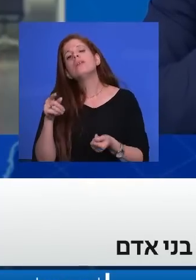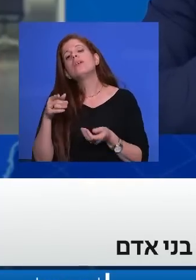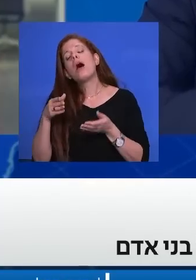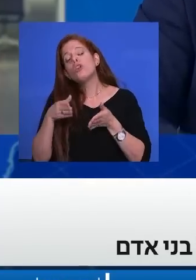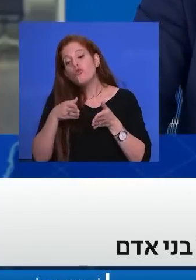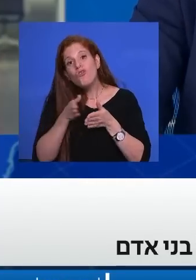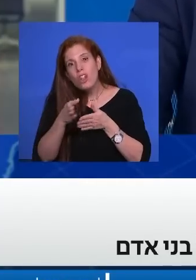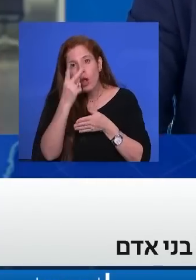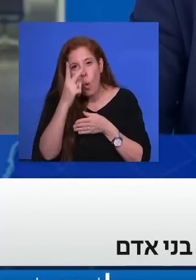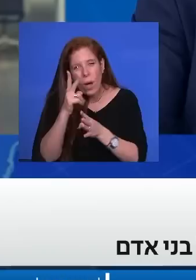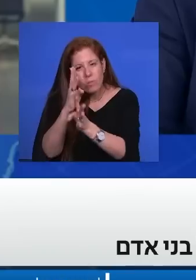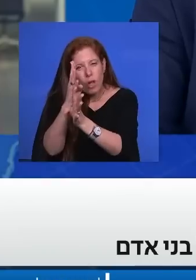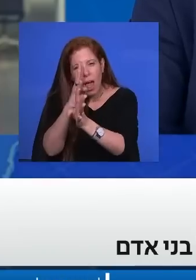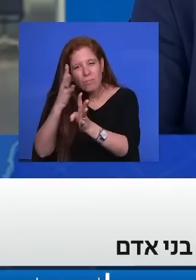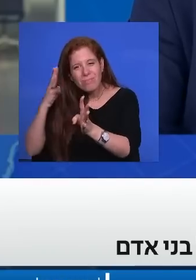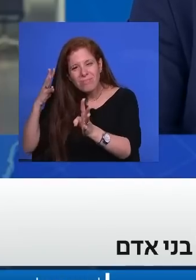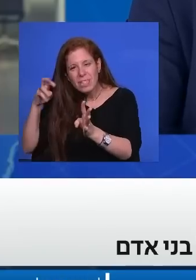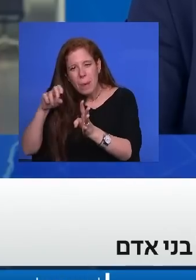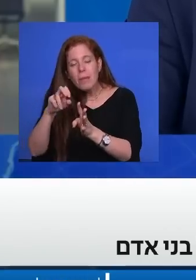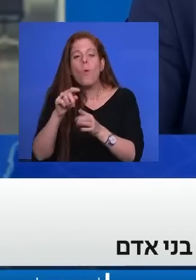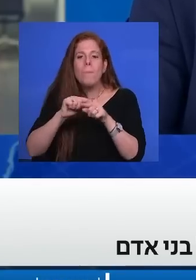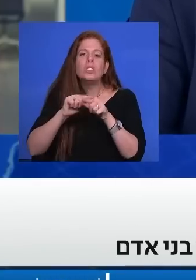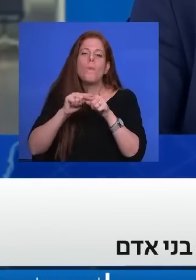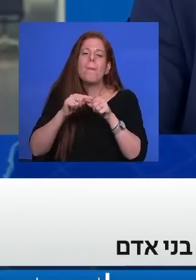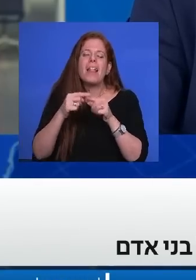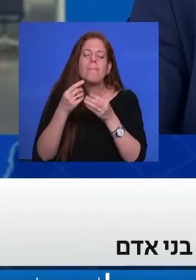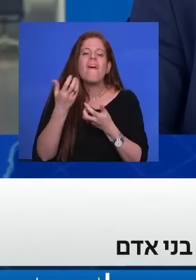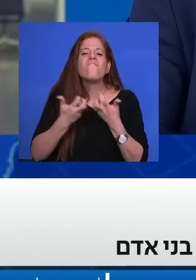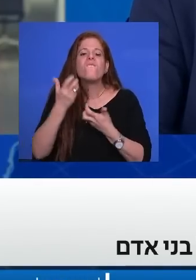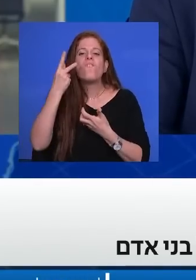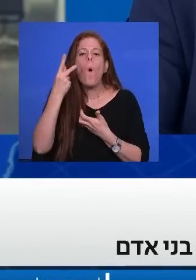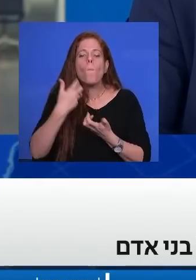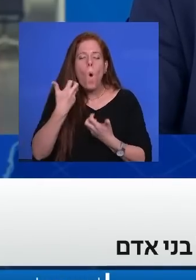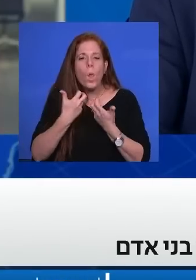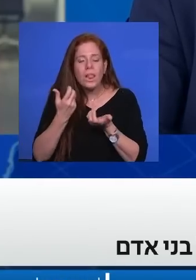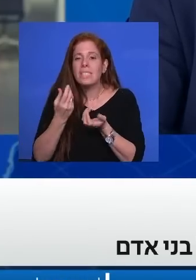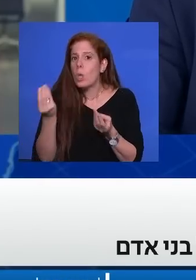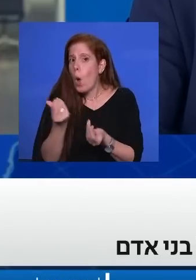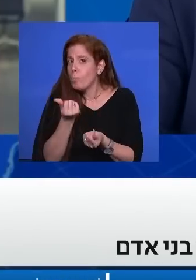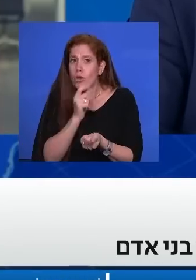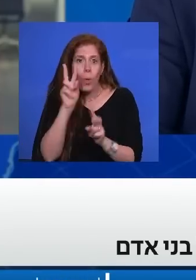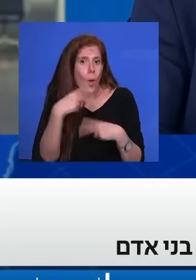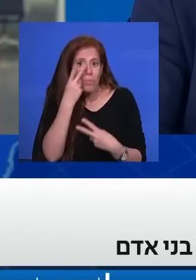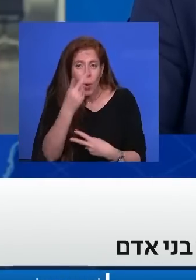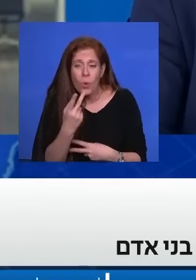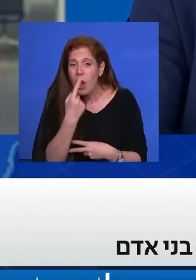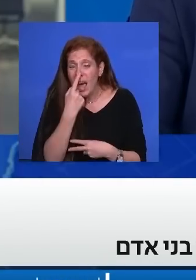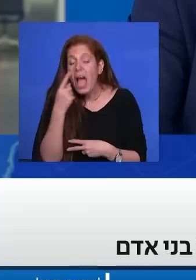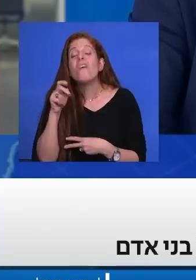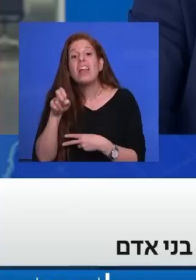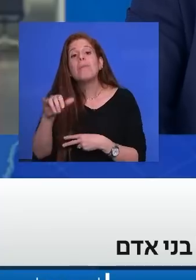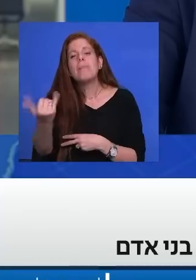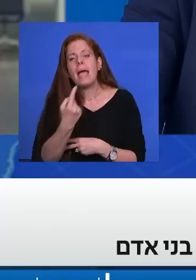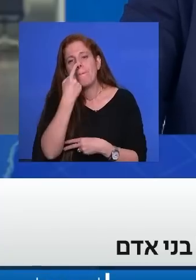רואים הוא מסומן בפרומון. חומר כימי שאנחנו לא יכולים לראות או להריח, אבל הנמלים מריחות אותו, ולפי זה הם